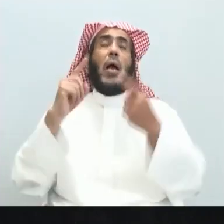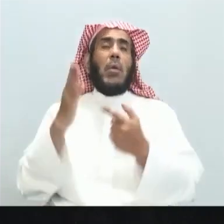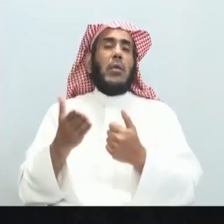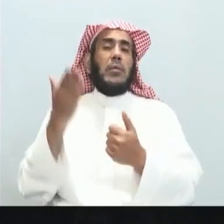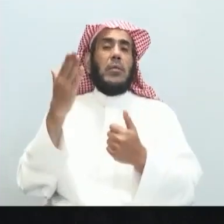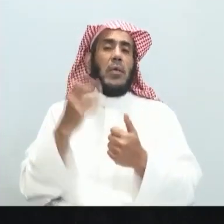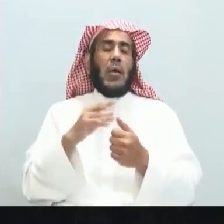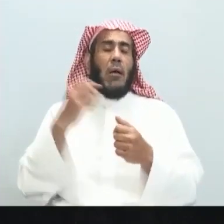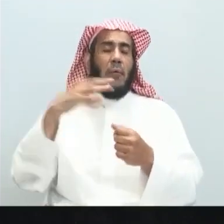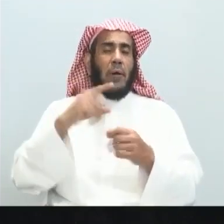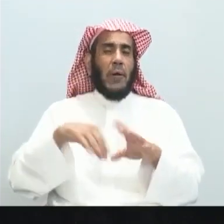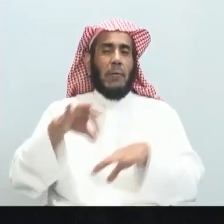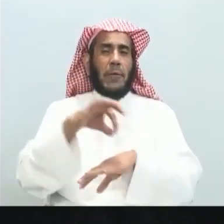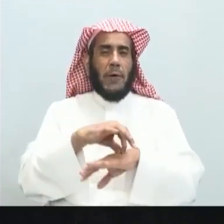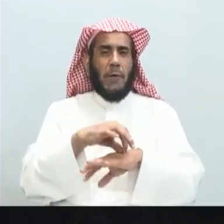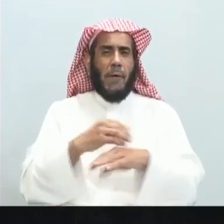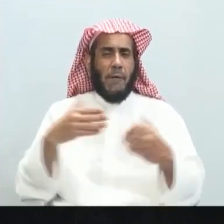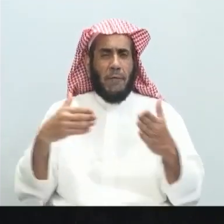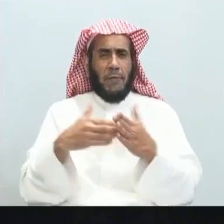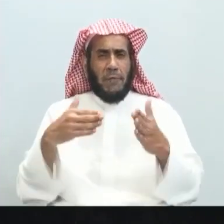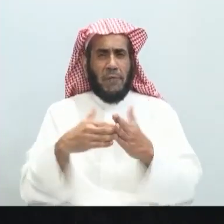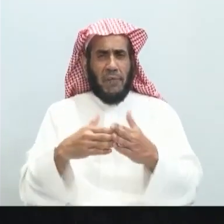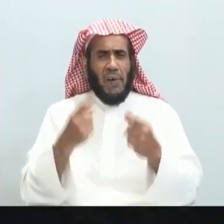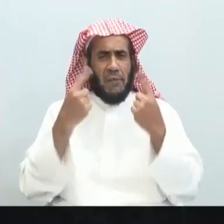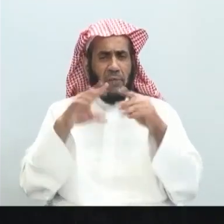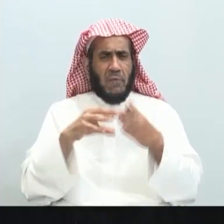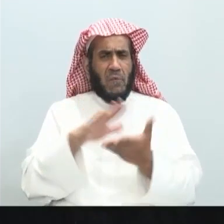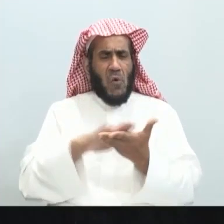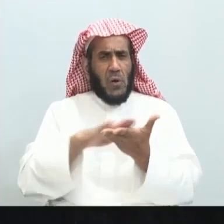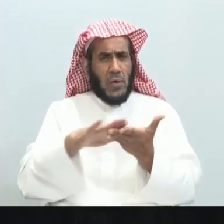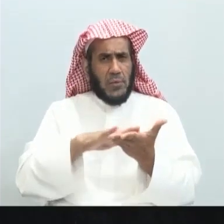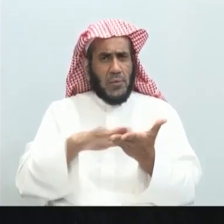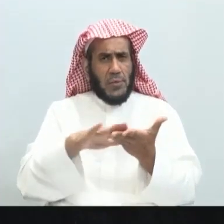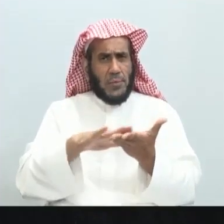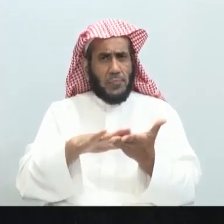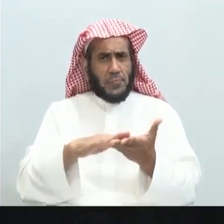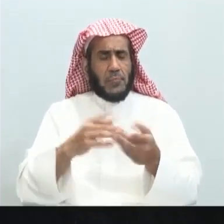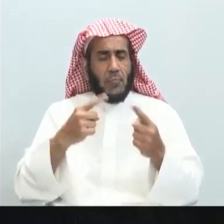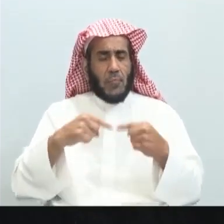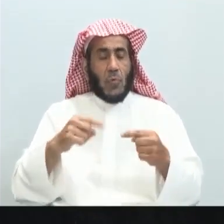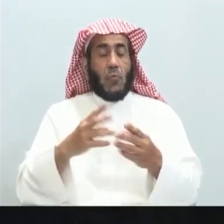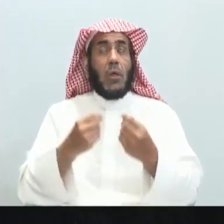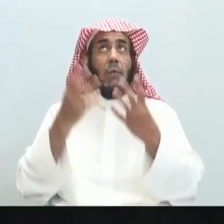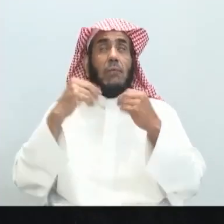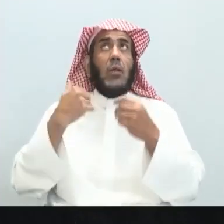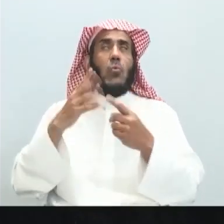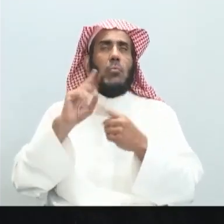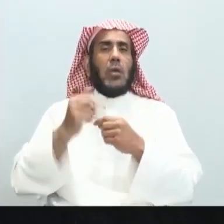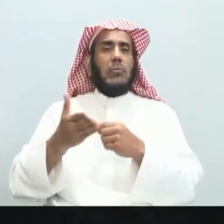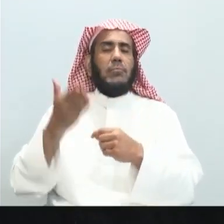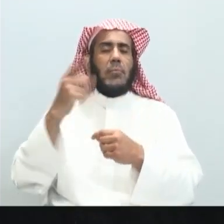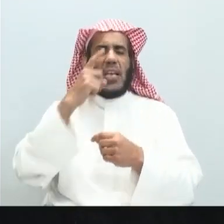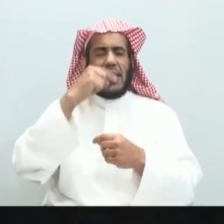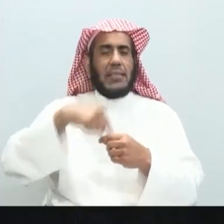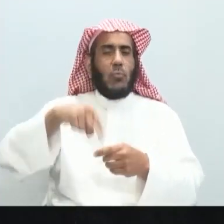ومنه على عباده حتى يعيشوا على وجه هذه البسيطه وهذا فضل من الله تعالى